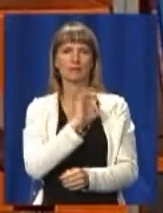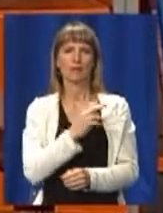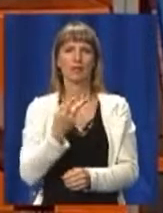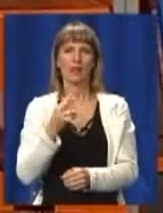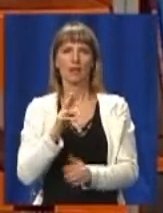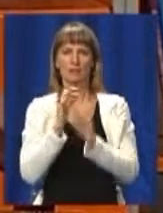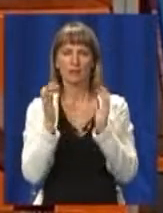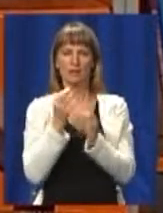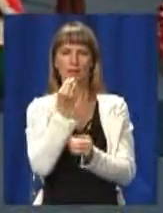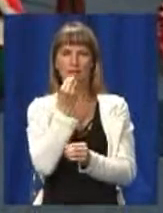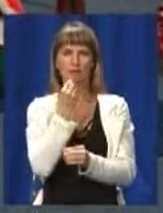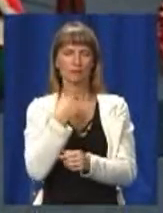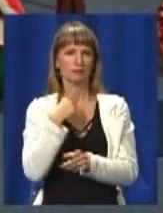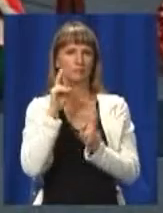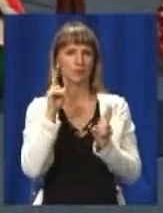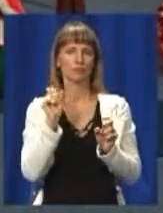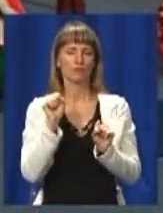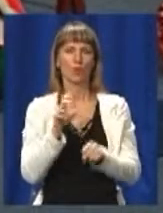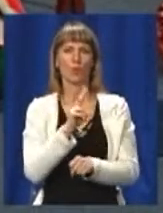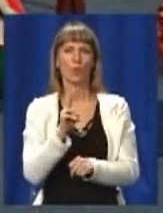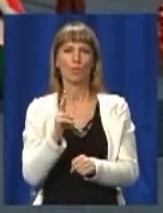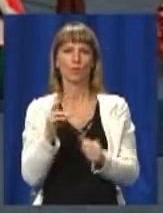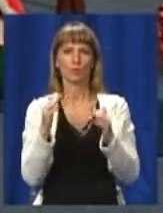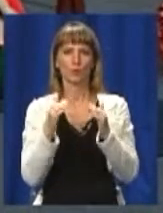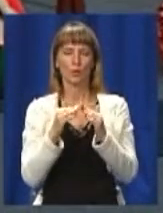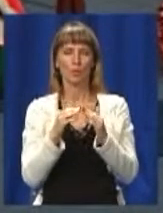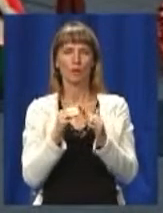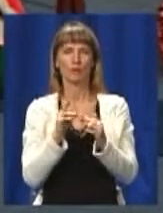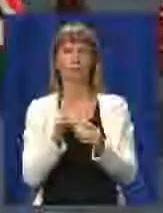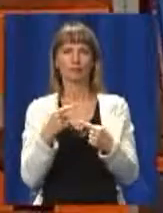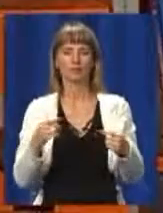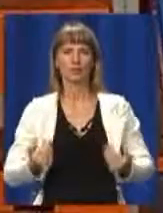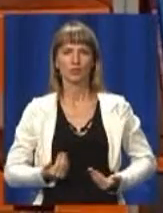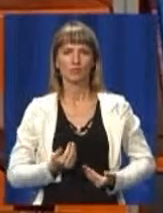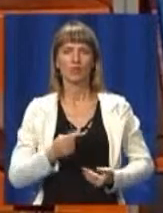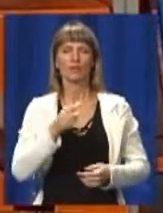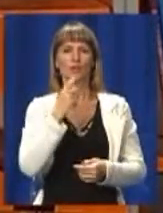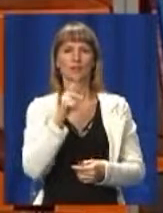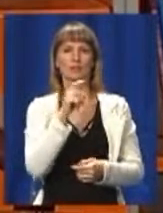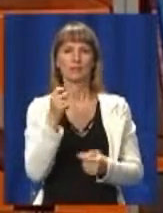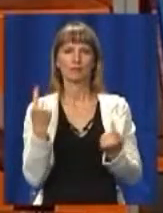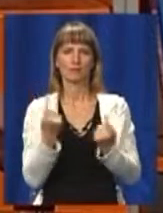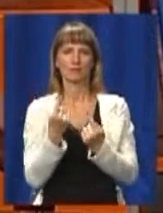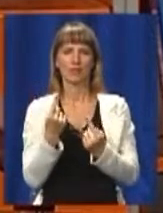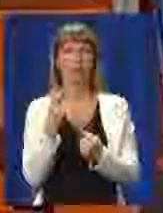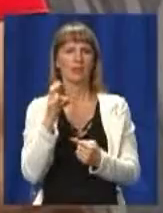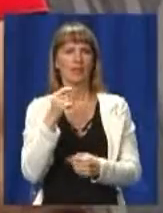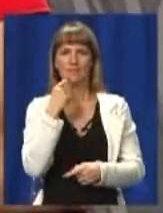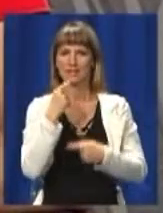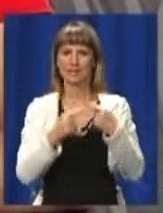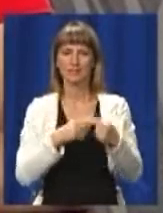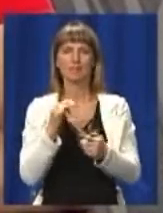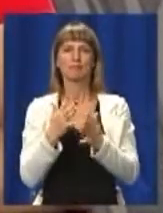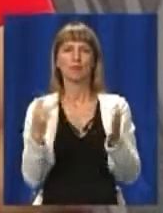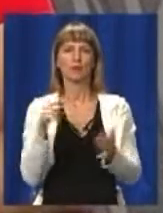для зберігання їжі. Ну, не знаю, може в когось там вдома пінгвін живе, хтось там тому подібне, ну, бачиш, кажуть, що зазвичай, тобто не завжди. І